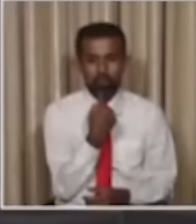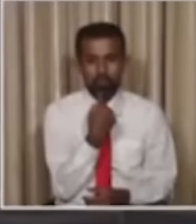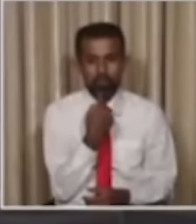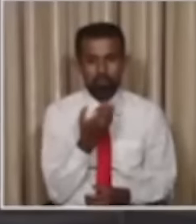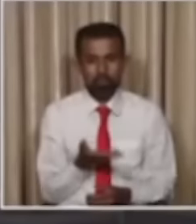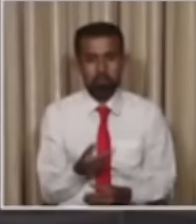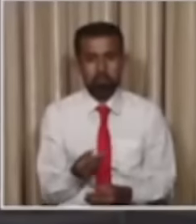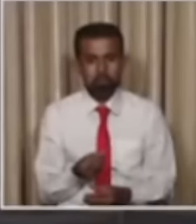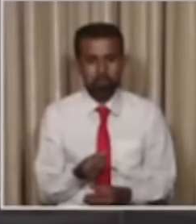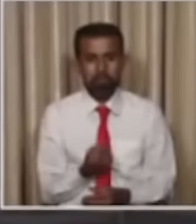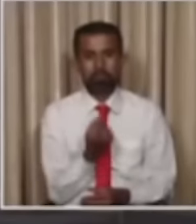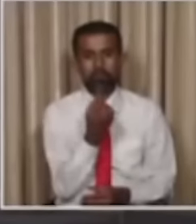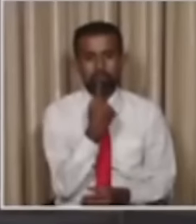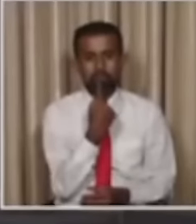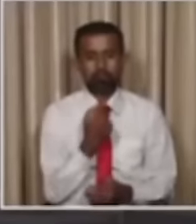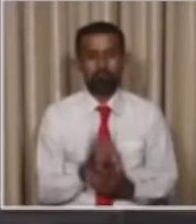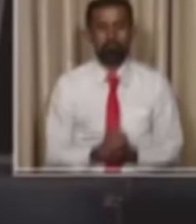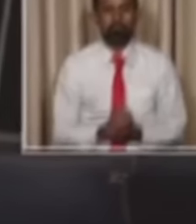තියෙන අඩුපාඩු මොනවද කියලා.